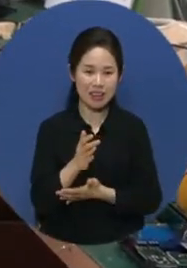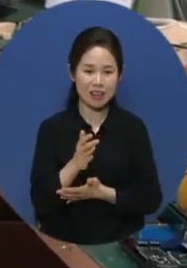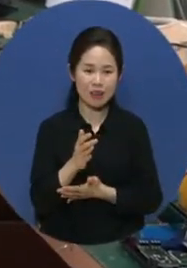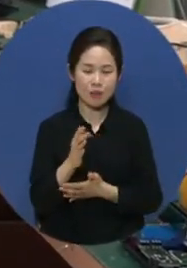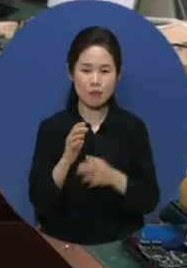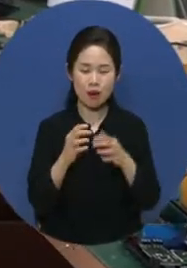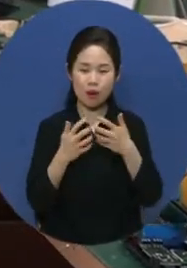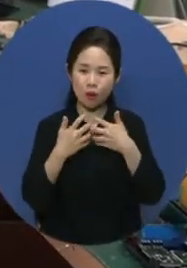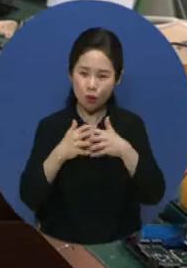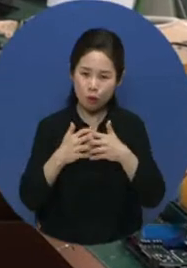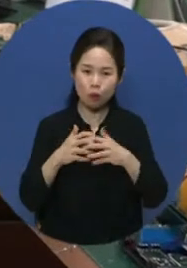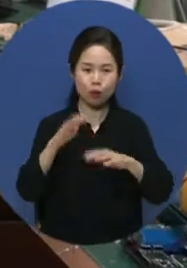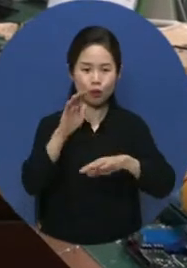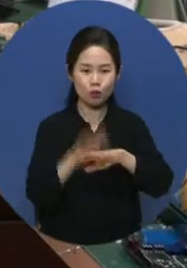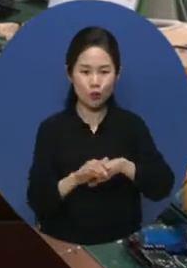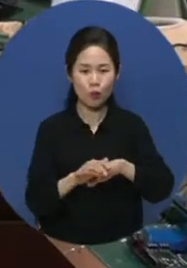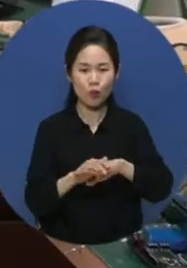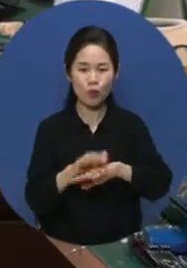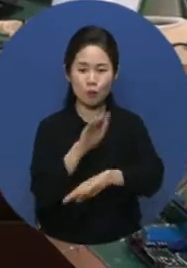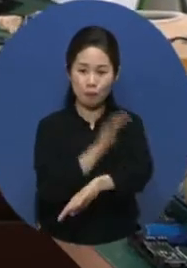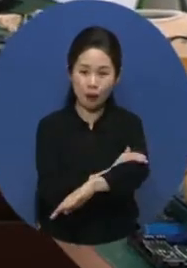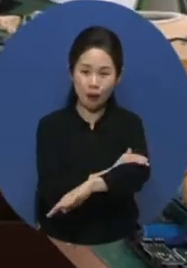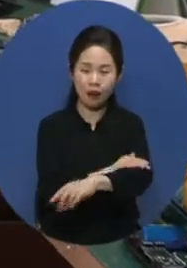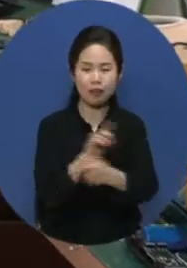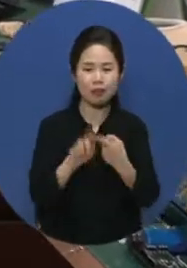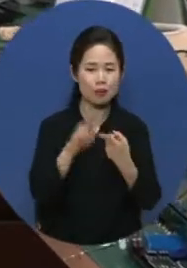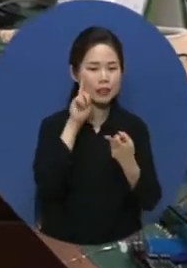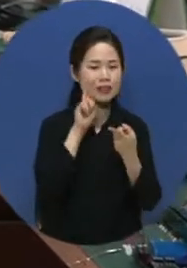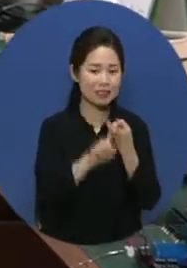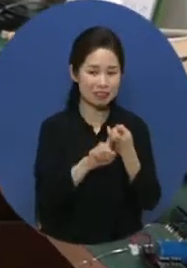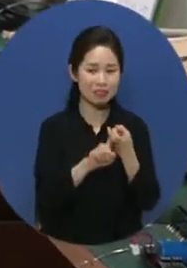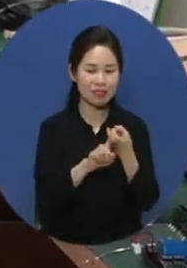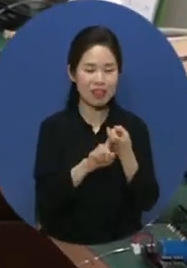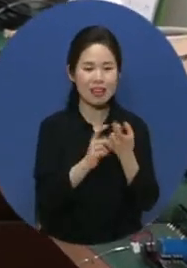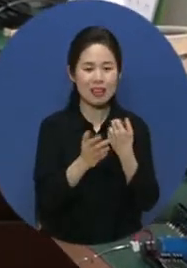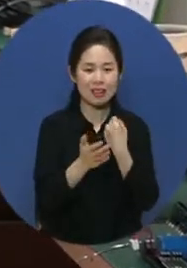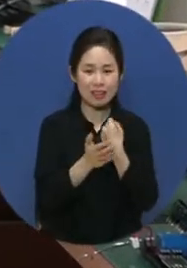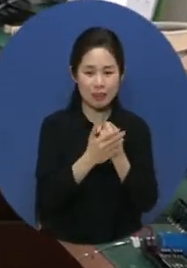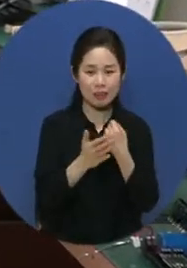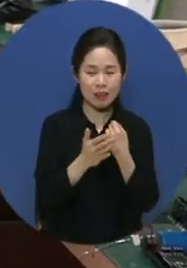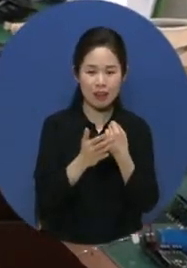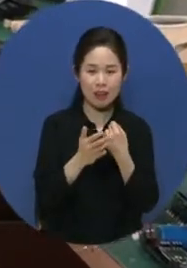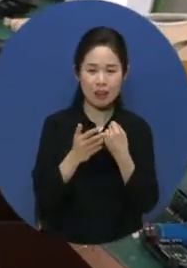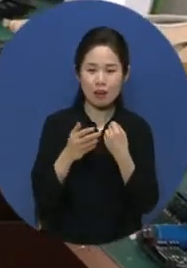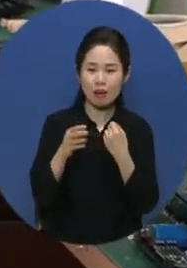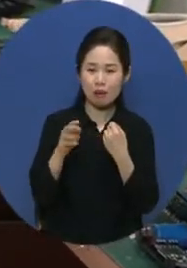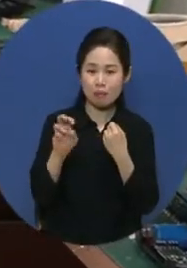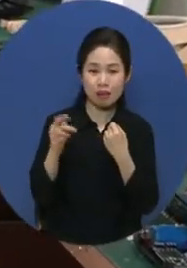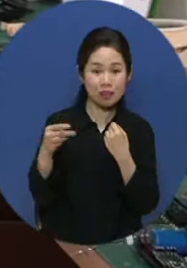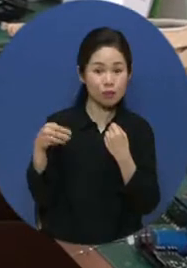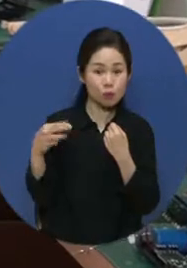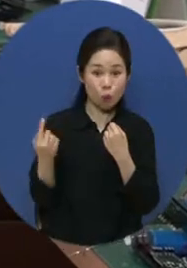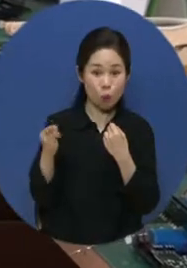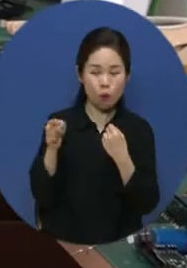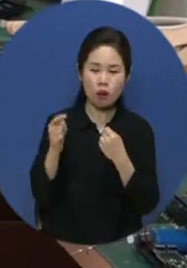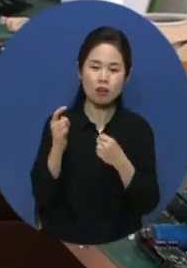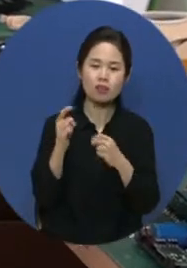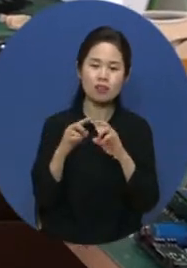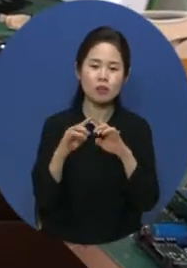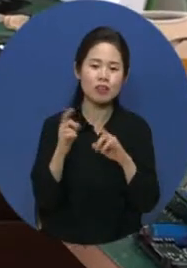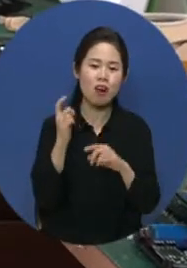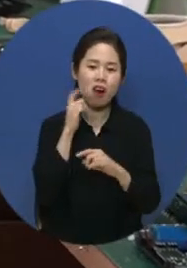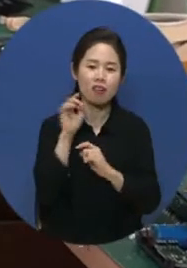팔 이쪽으로 이제 관심을 가지게 돼서 이제 이쪽으로 방향을 정하게 되었습니다. 그